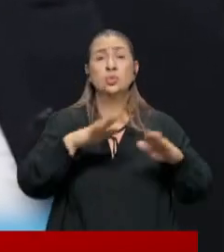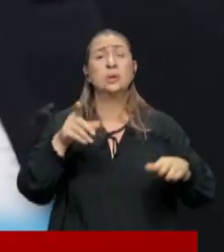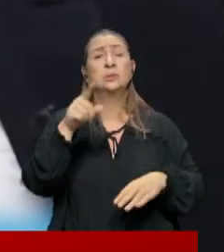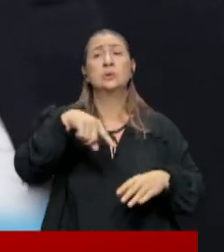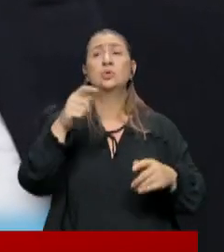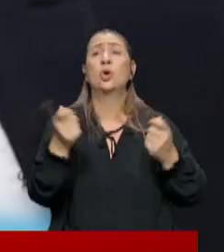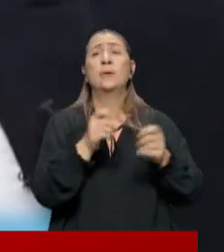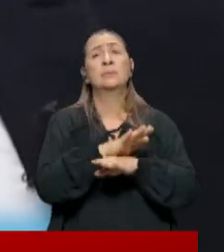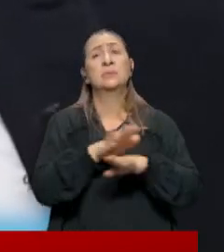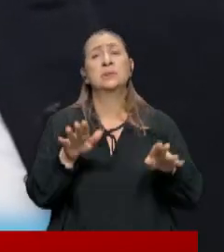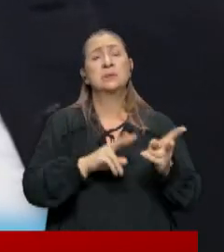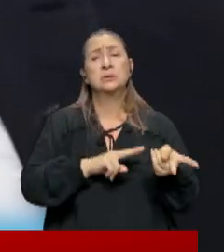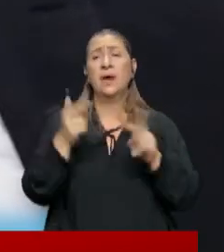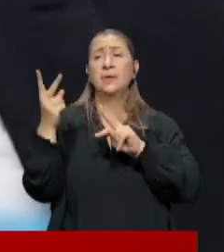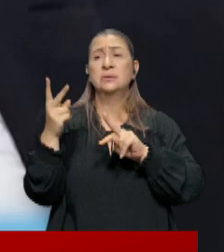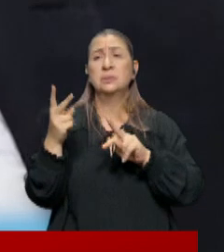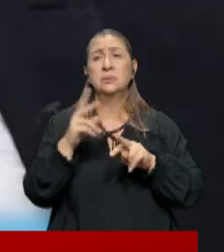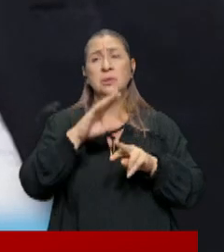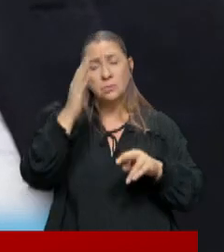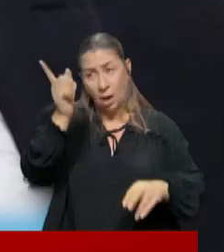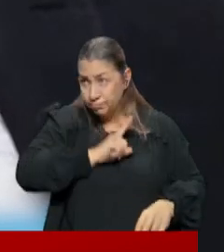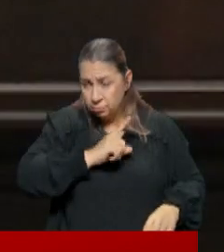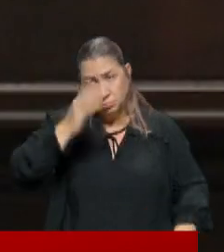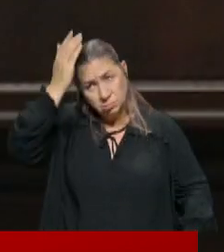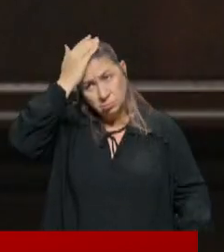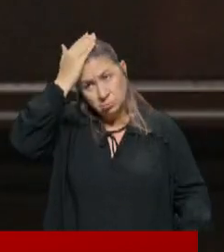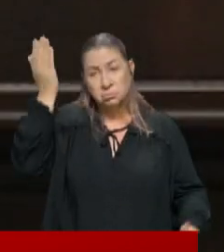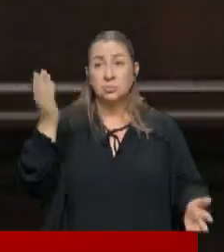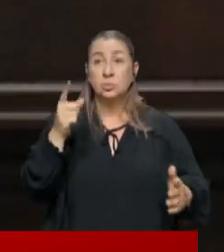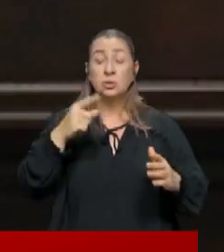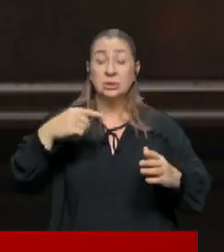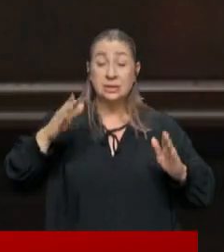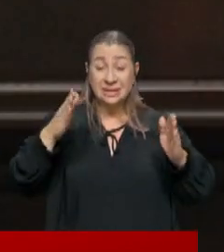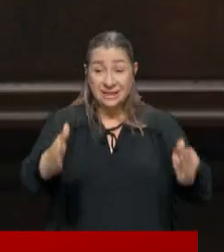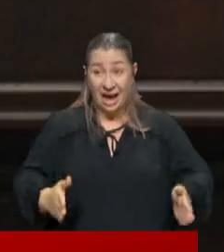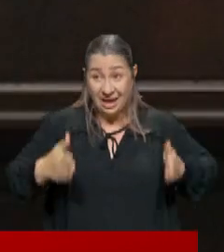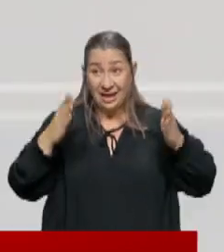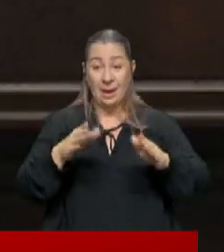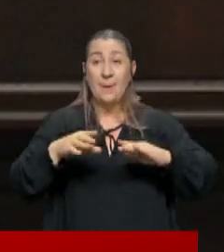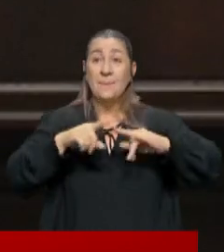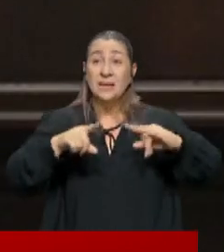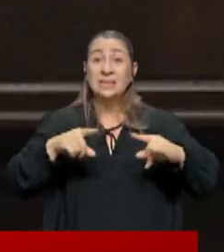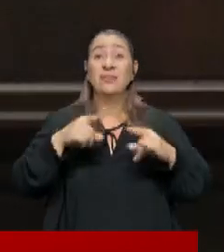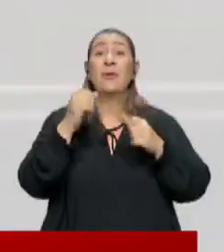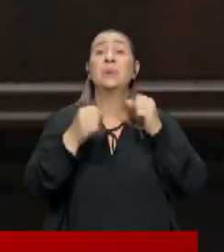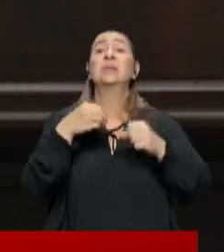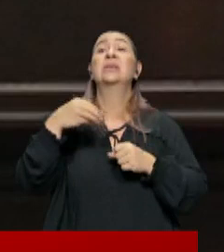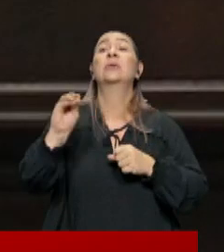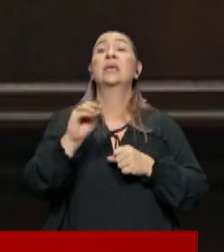sizin göreviniz bitti. Devredin hisseleri, emriniz başımızın üstüne dedik. Bu tank palet fabrikası